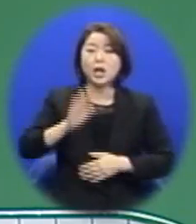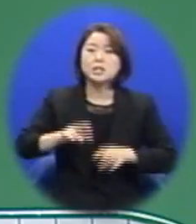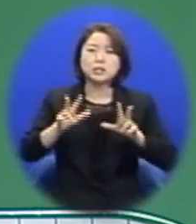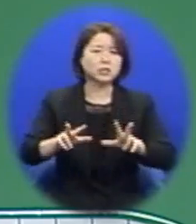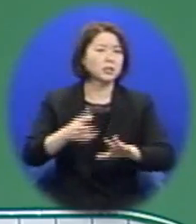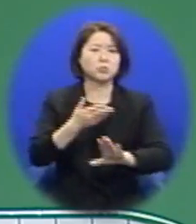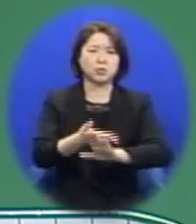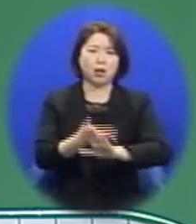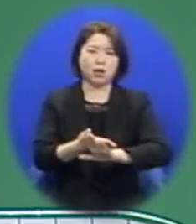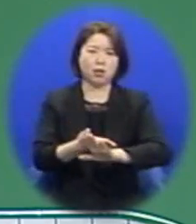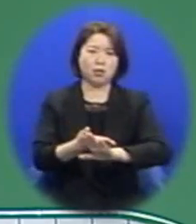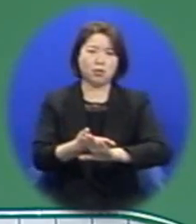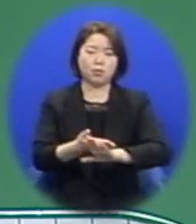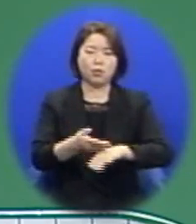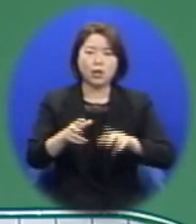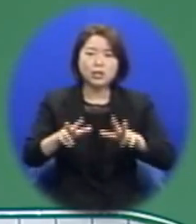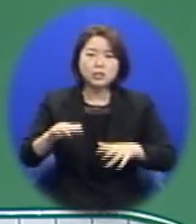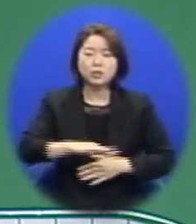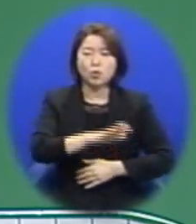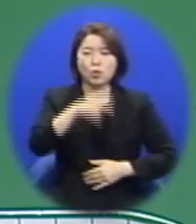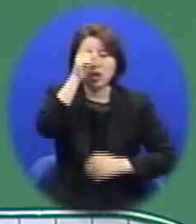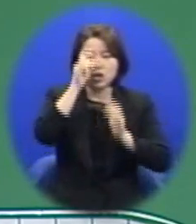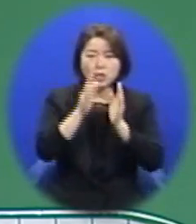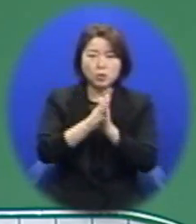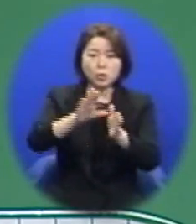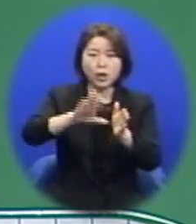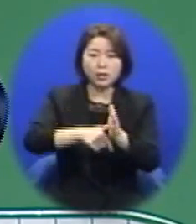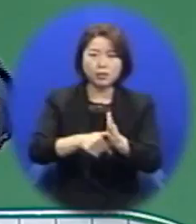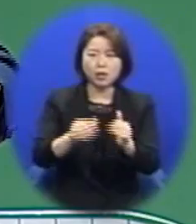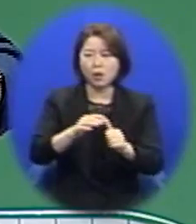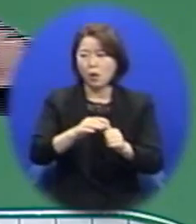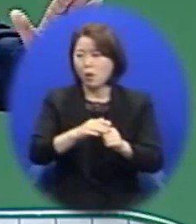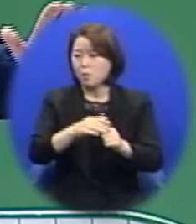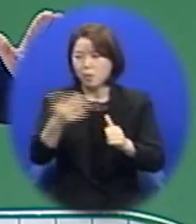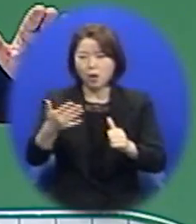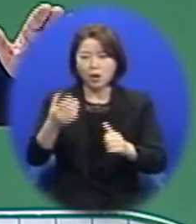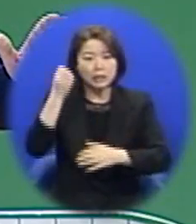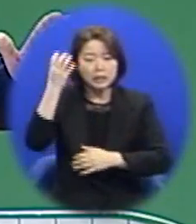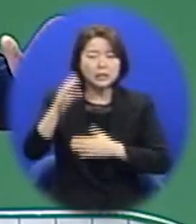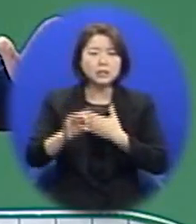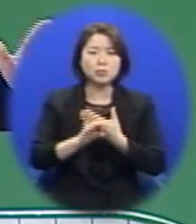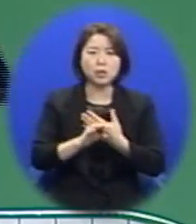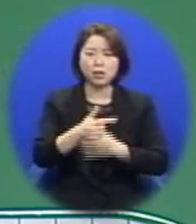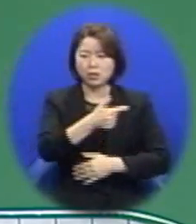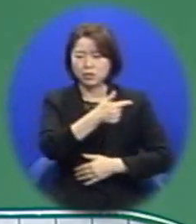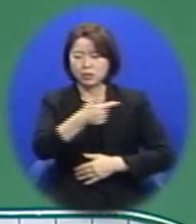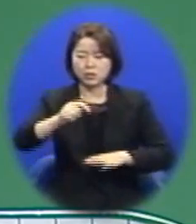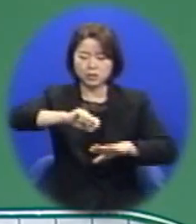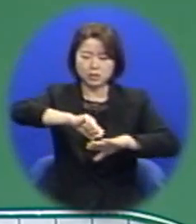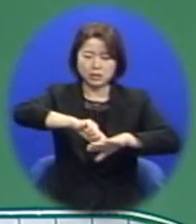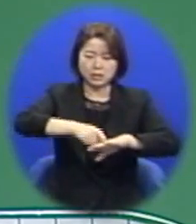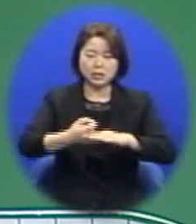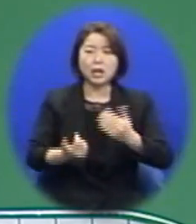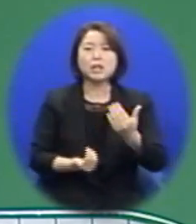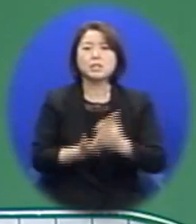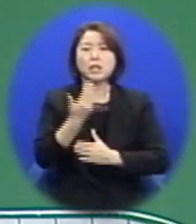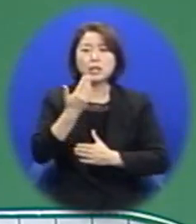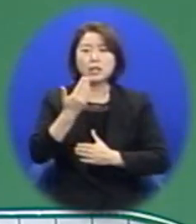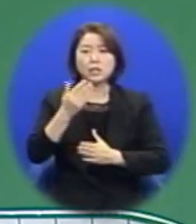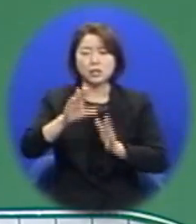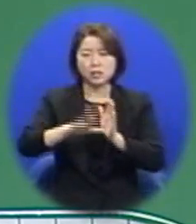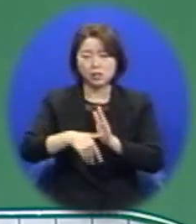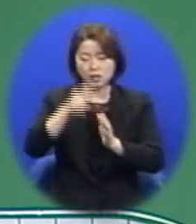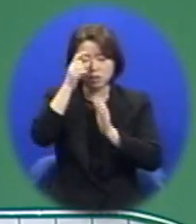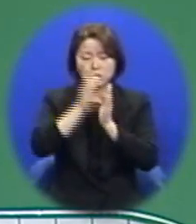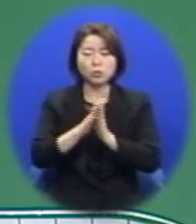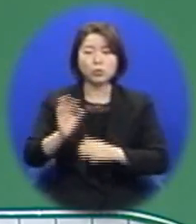만약에 우리가 지금 기도해야 될 때를 놓치면 이제는 큰 재앙이 일어난 상태에서 기도를 하게 됩니다.